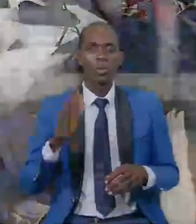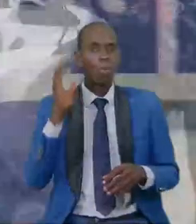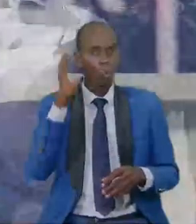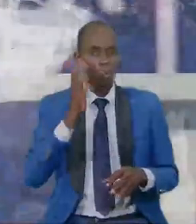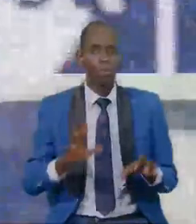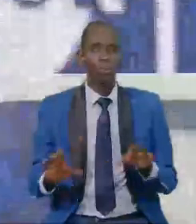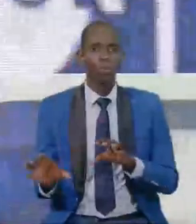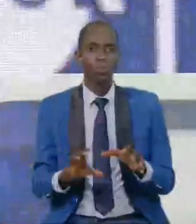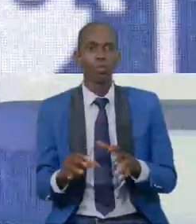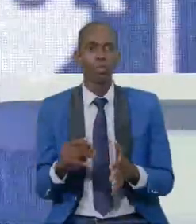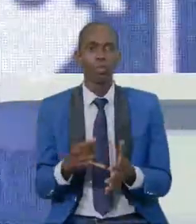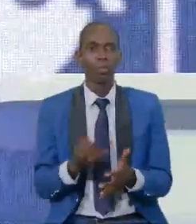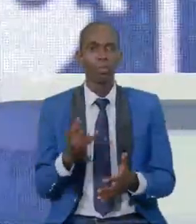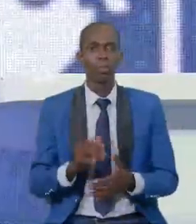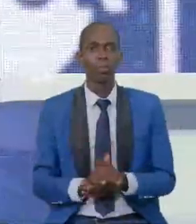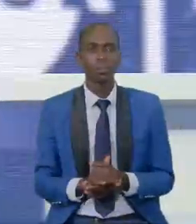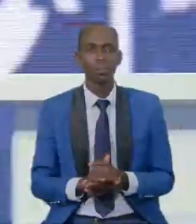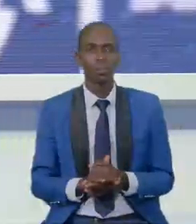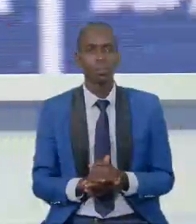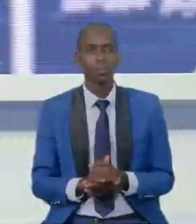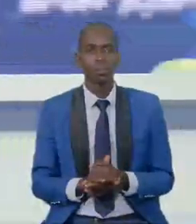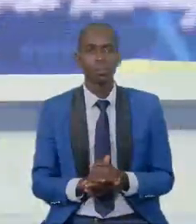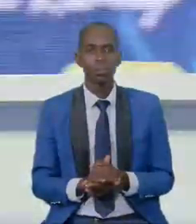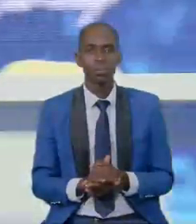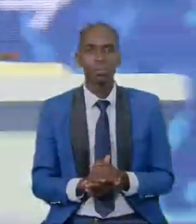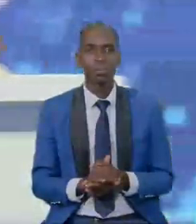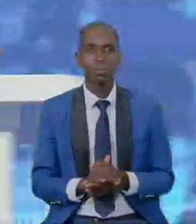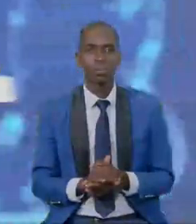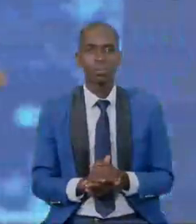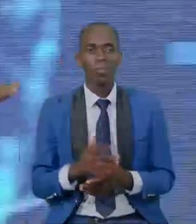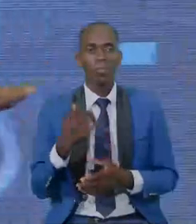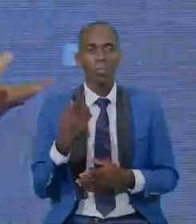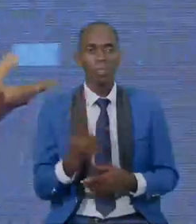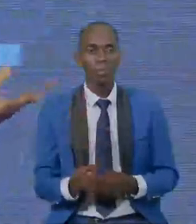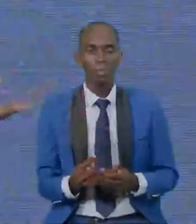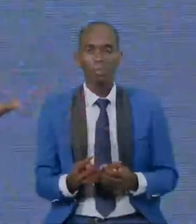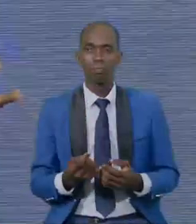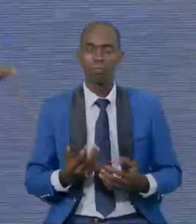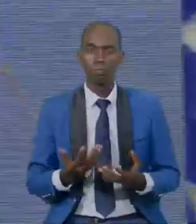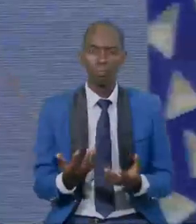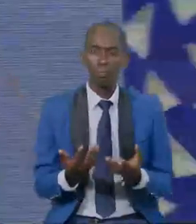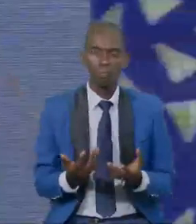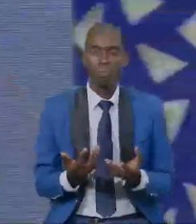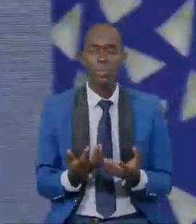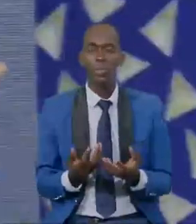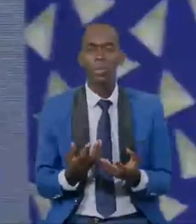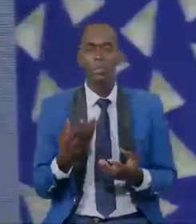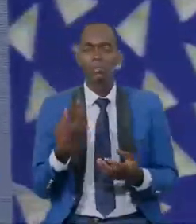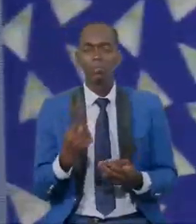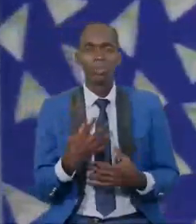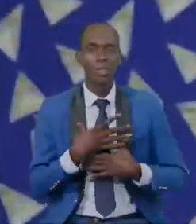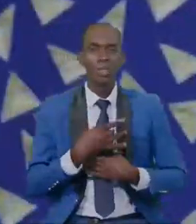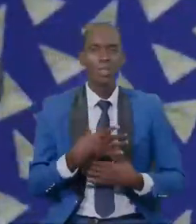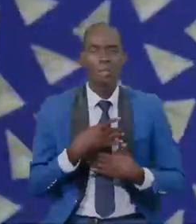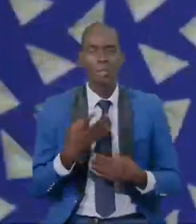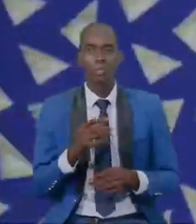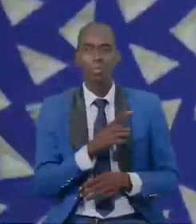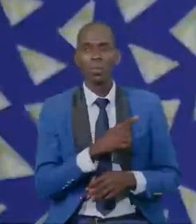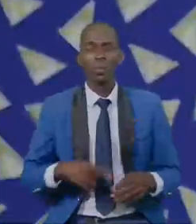it. Voilà ce que fera le zèle de l'Éternel des armées. The interest of the Lord